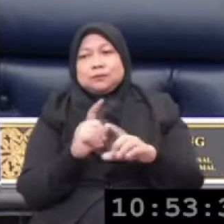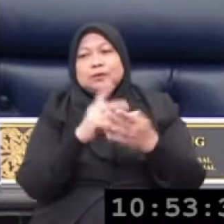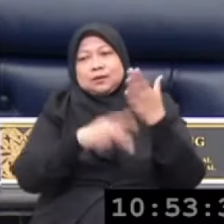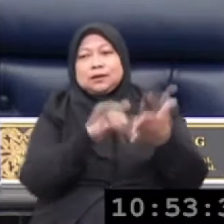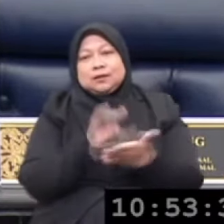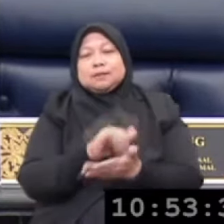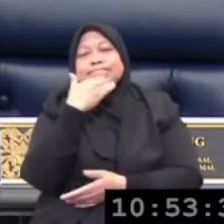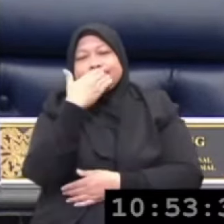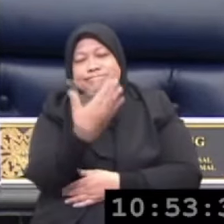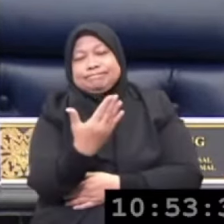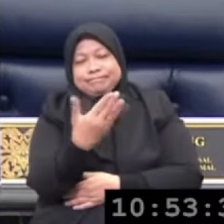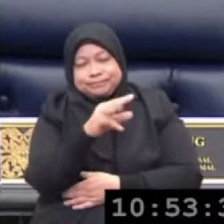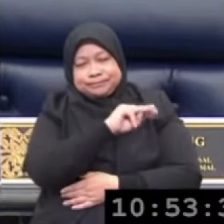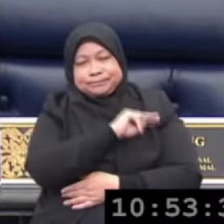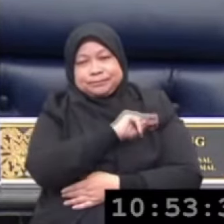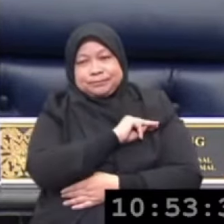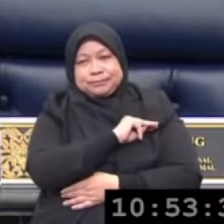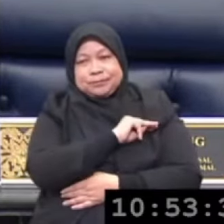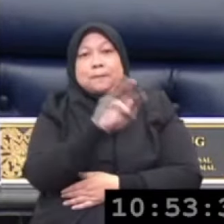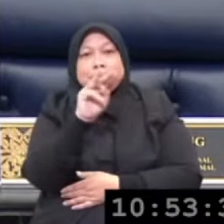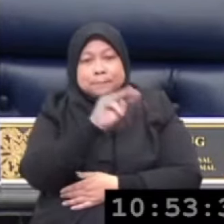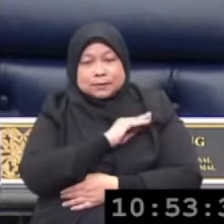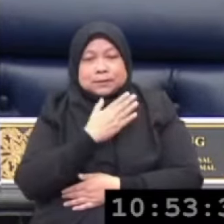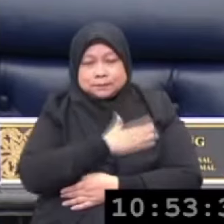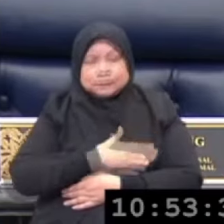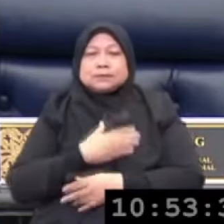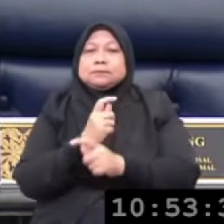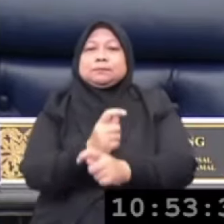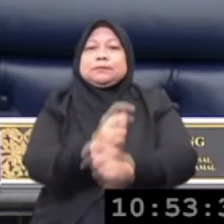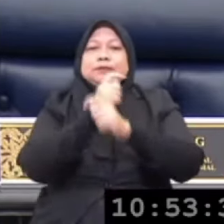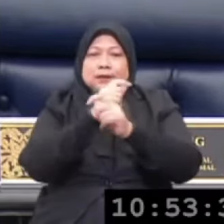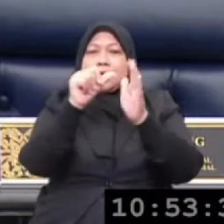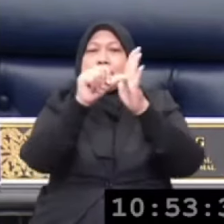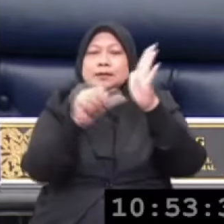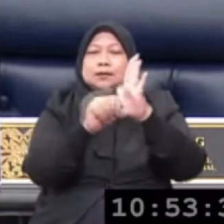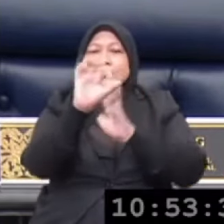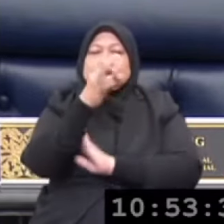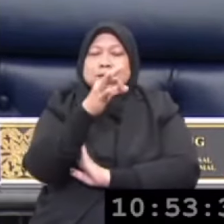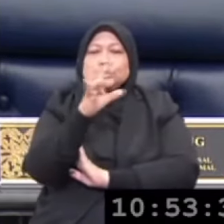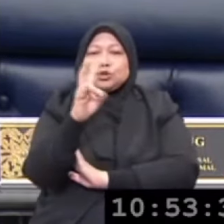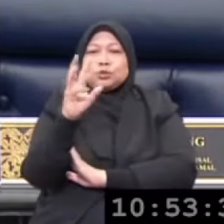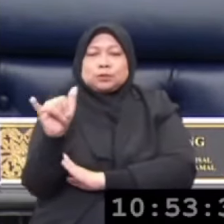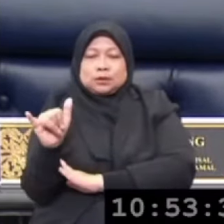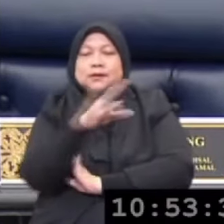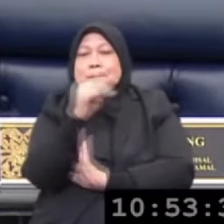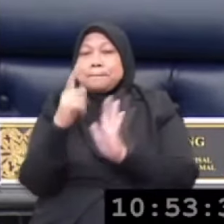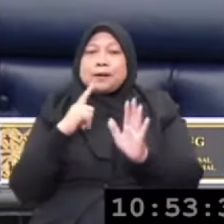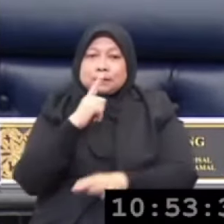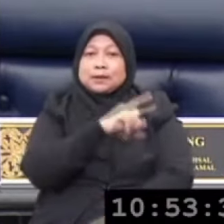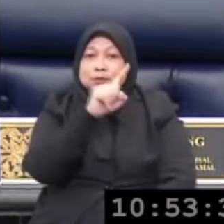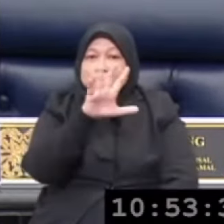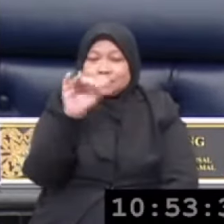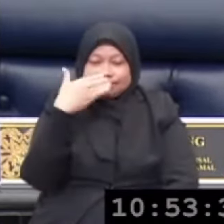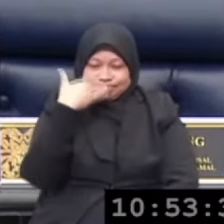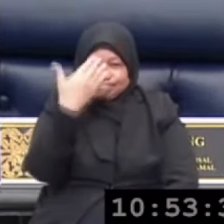ini. Saya ucap terima kasih Menteri dan saya minta Menteri akan terus mempertahankan Akta 1976 dan juga Perlembagaan 153.